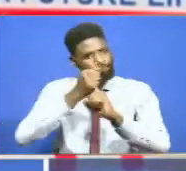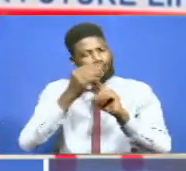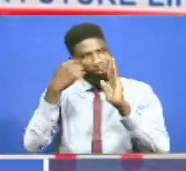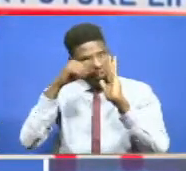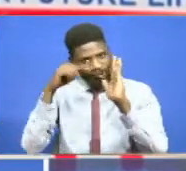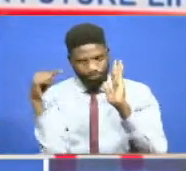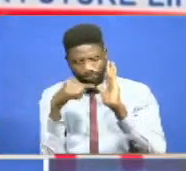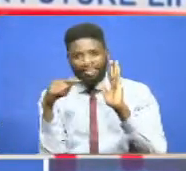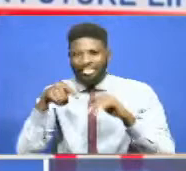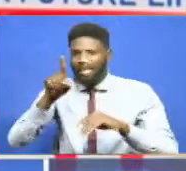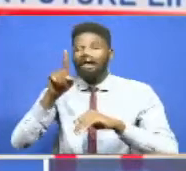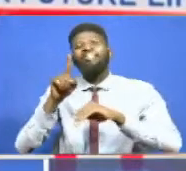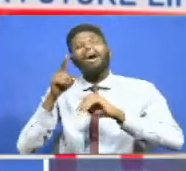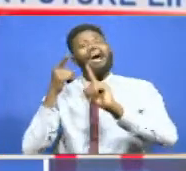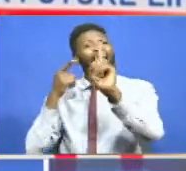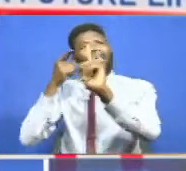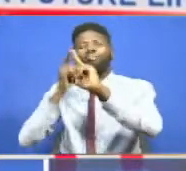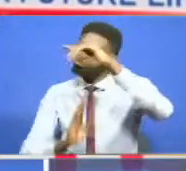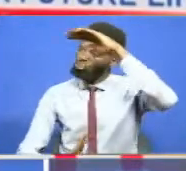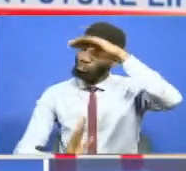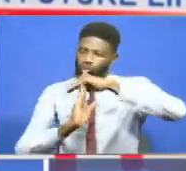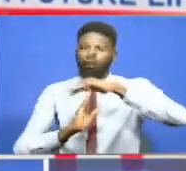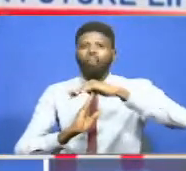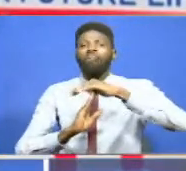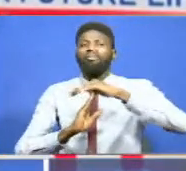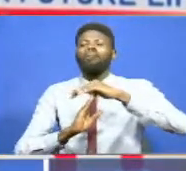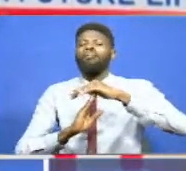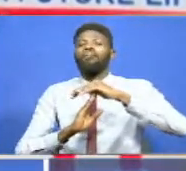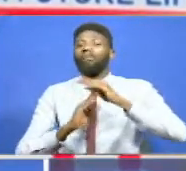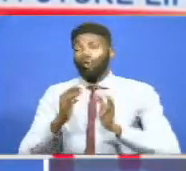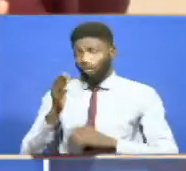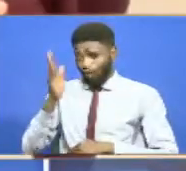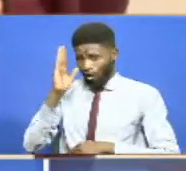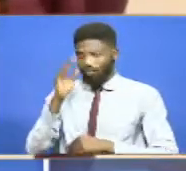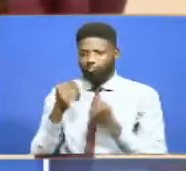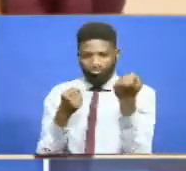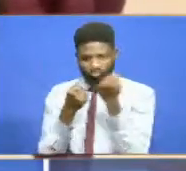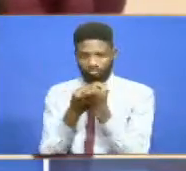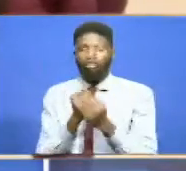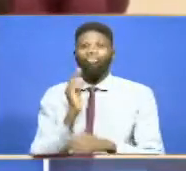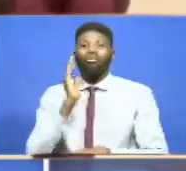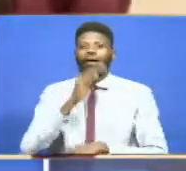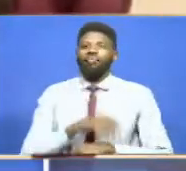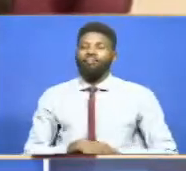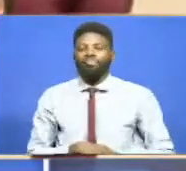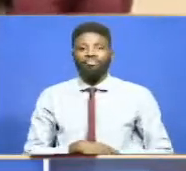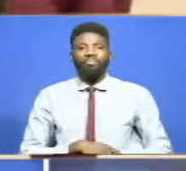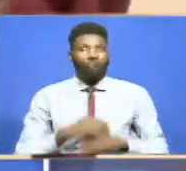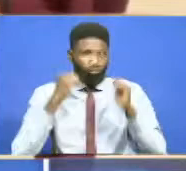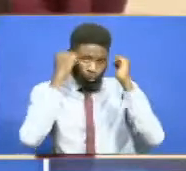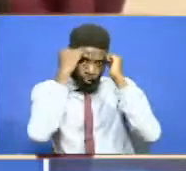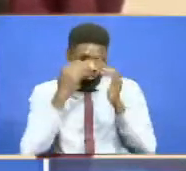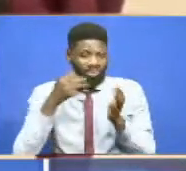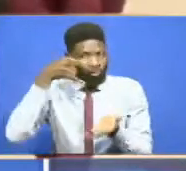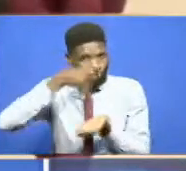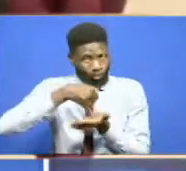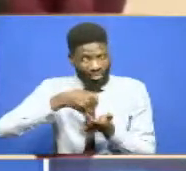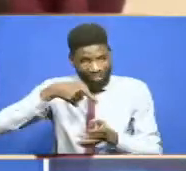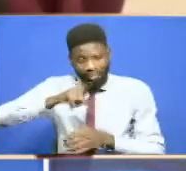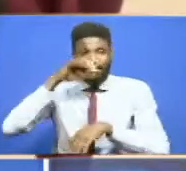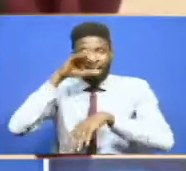be the limit. Go higher. God is there with you. Miongoni mwa watainiwa waliopata kati ya